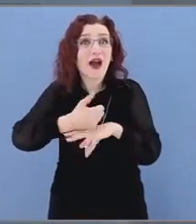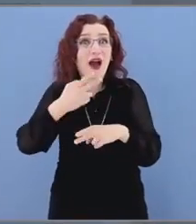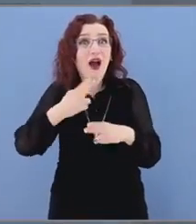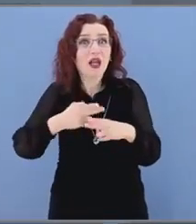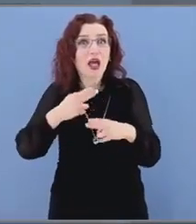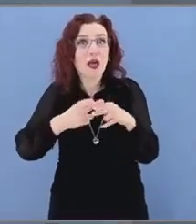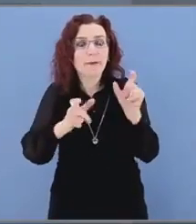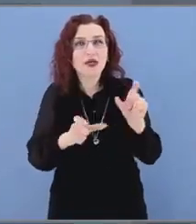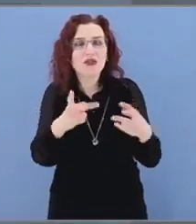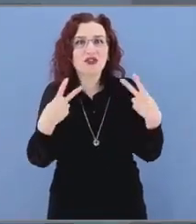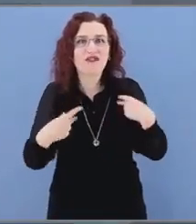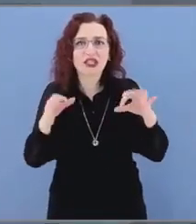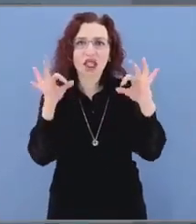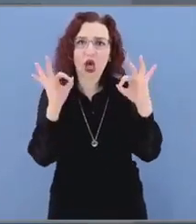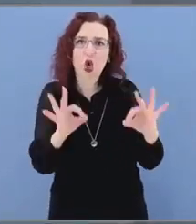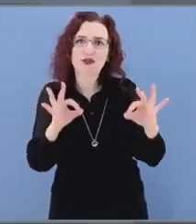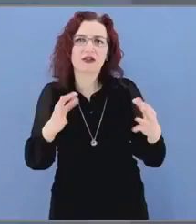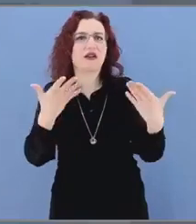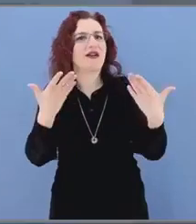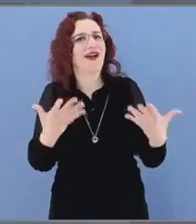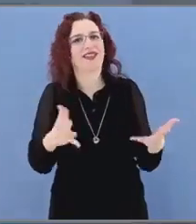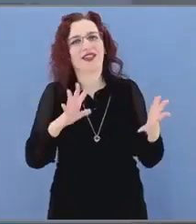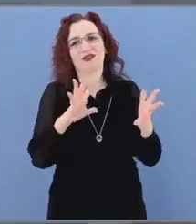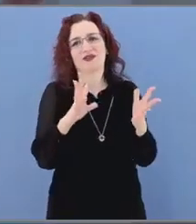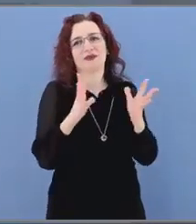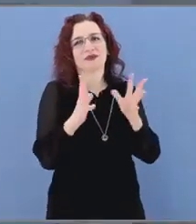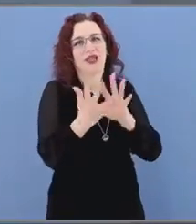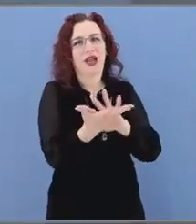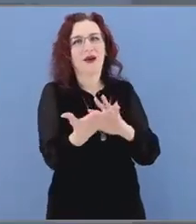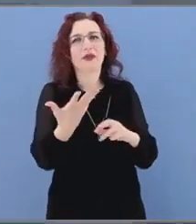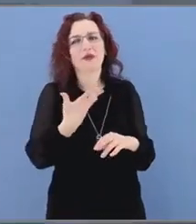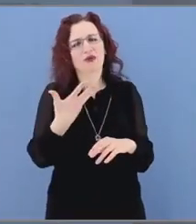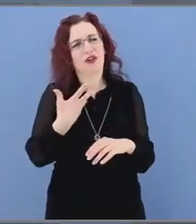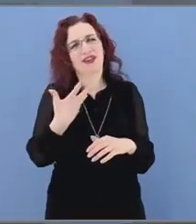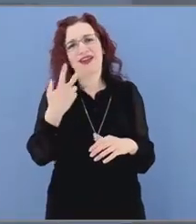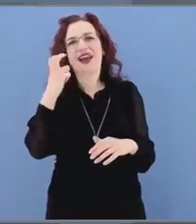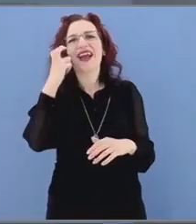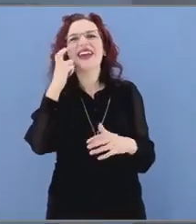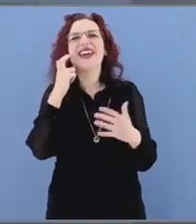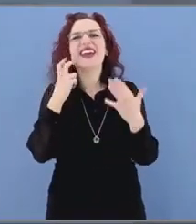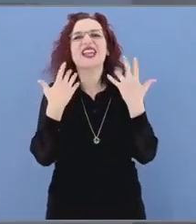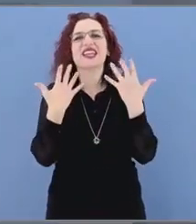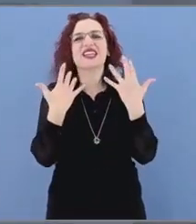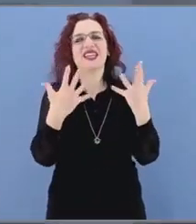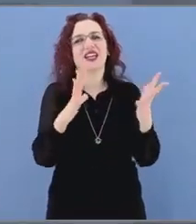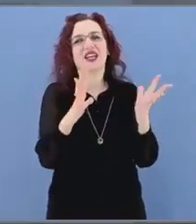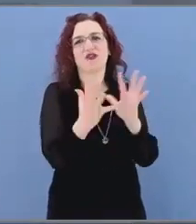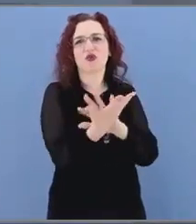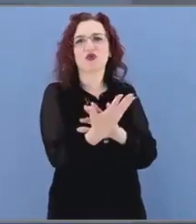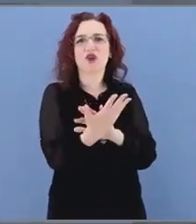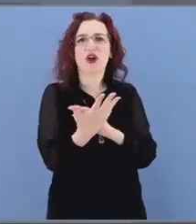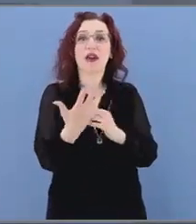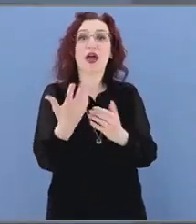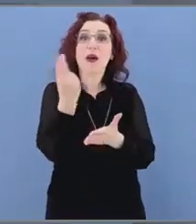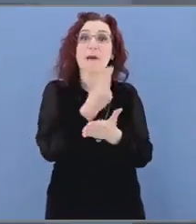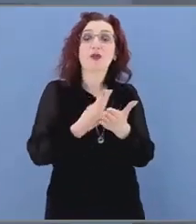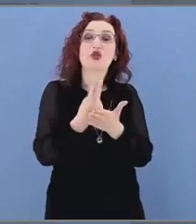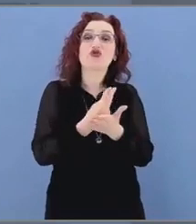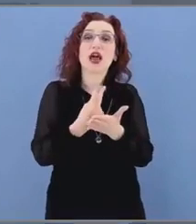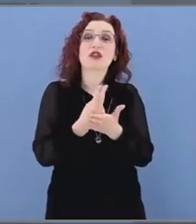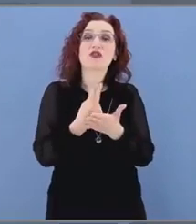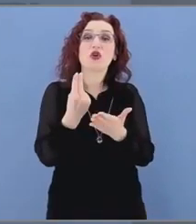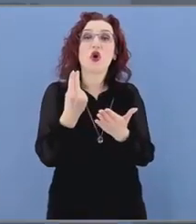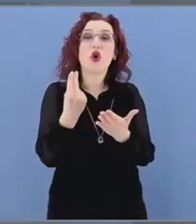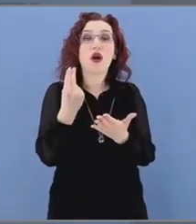sta cambiando, e poi la grande rivoluzione green. Il progetto dell'ecobonus permetterà, con milioni